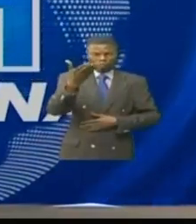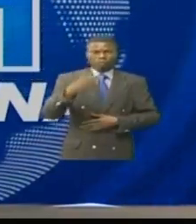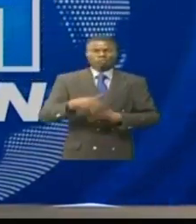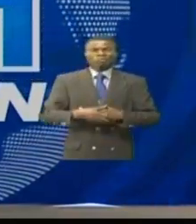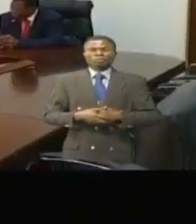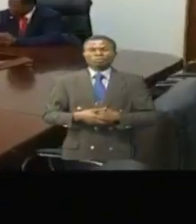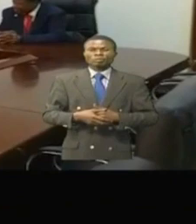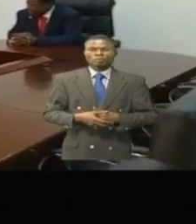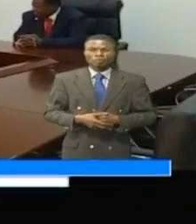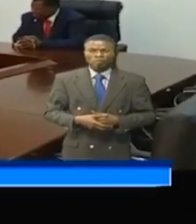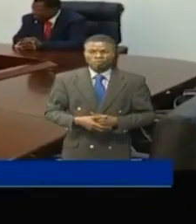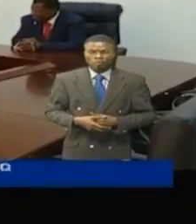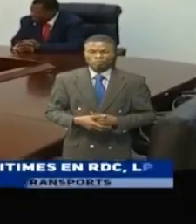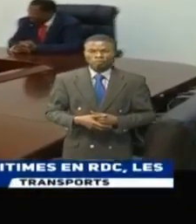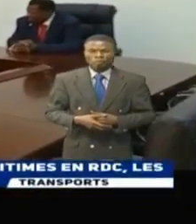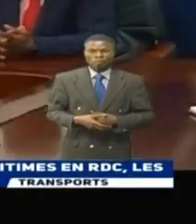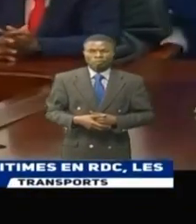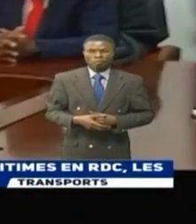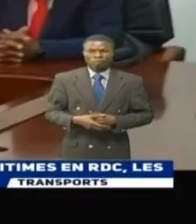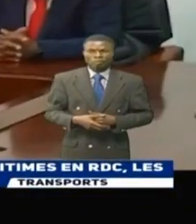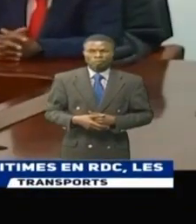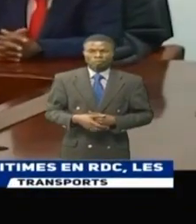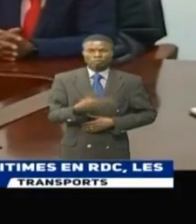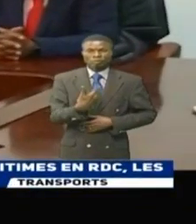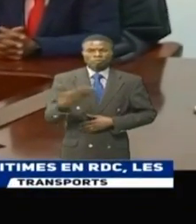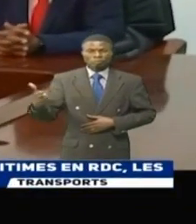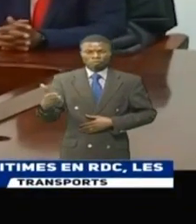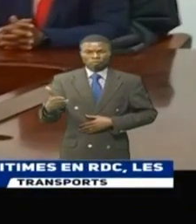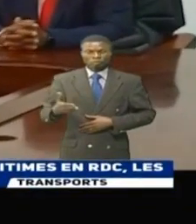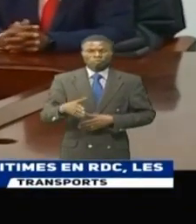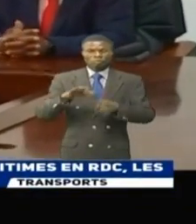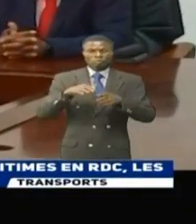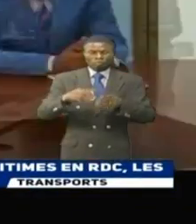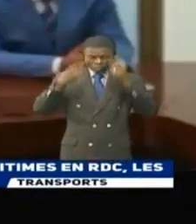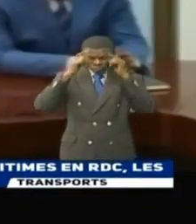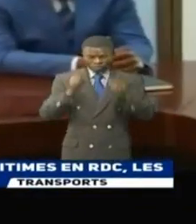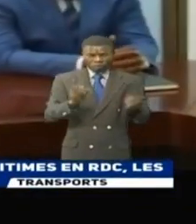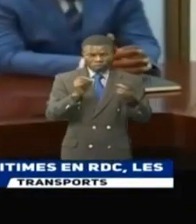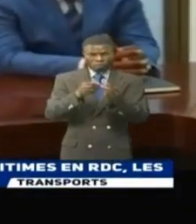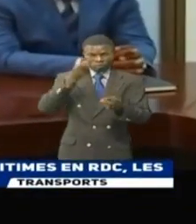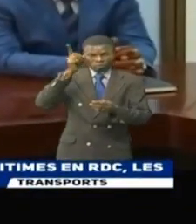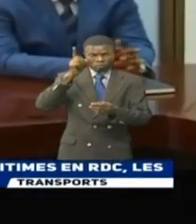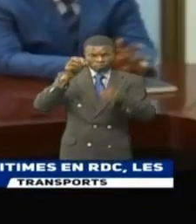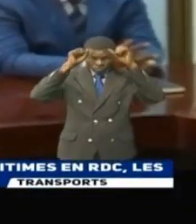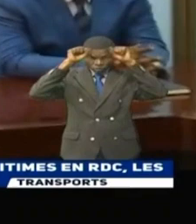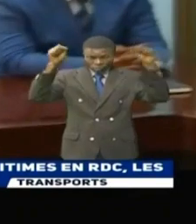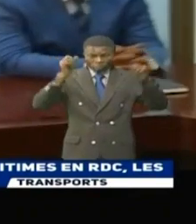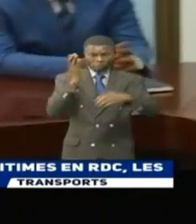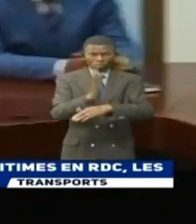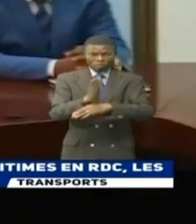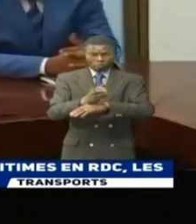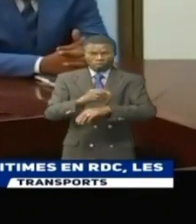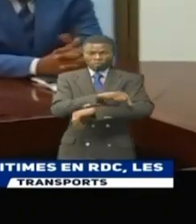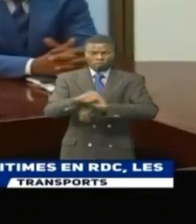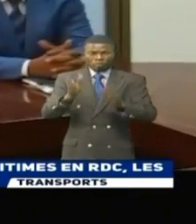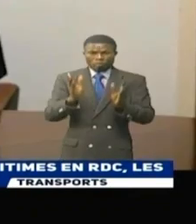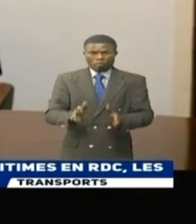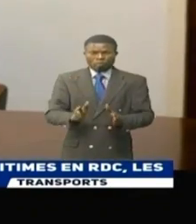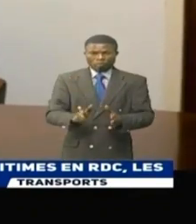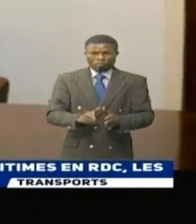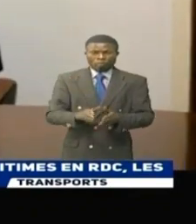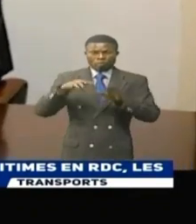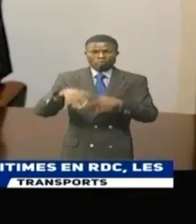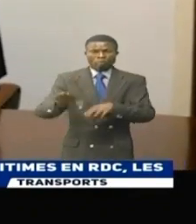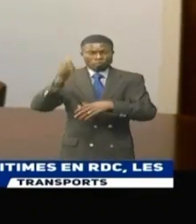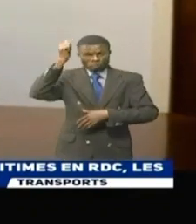reportage. Un échange convivial pour un premier contact entre le président du conseil d'administration des lignes